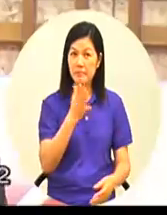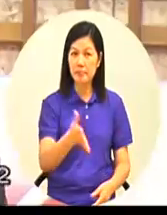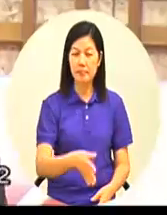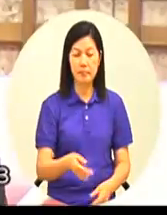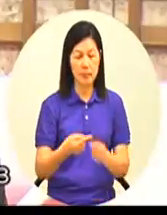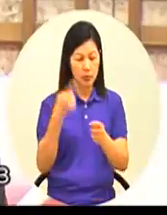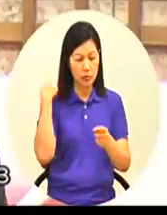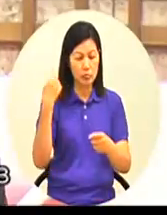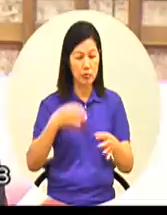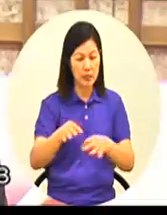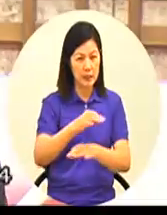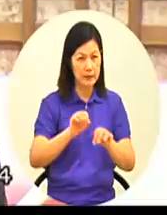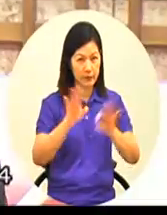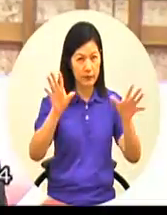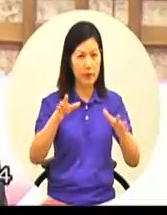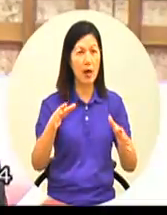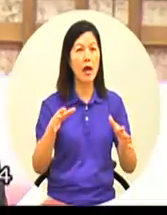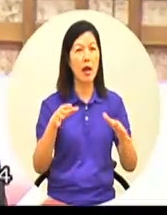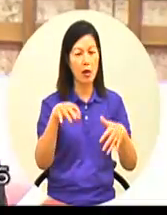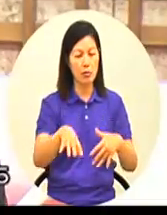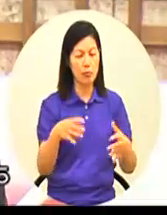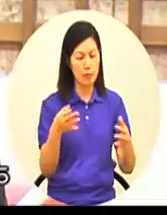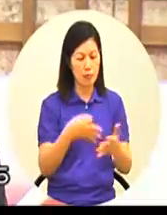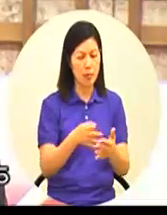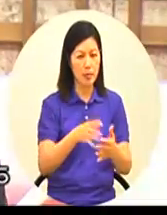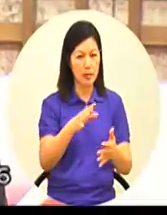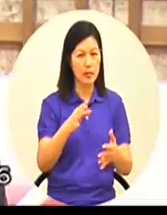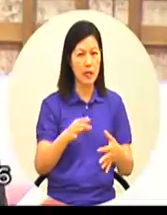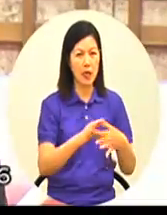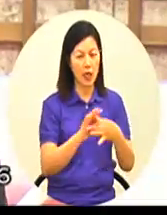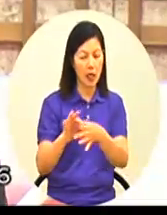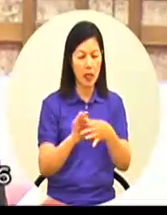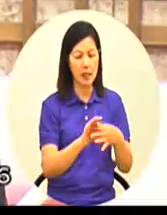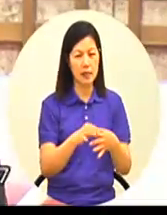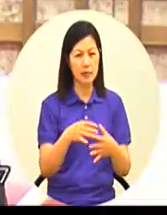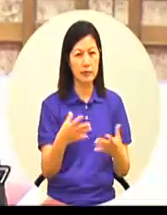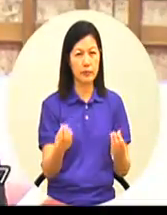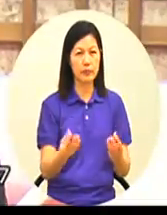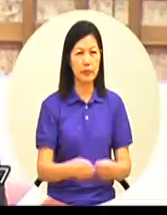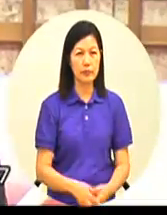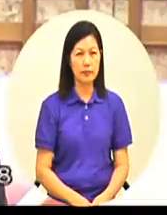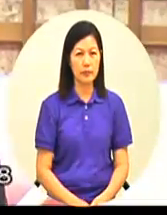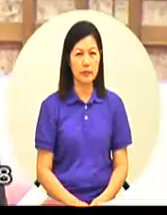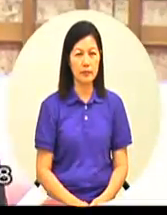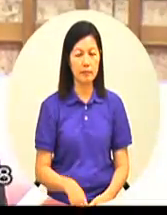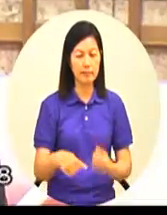金发局他有报名，那今年可能我们联系上。 研考会是整个市府的头啊。